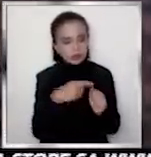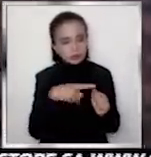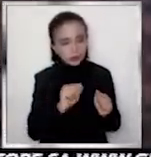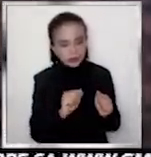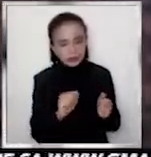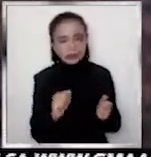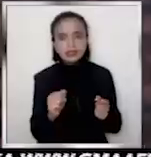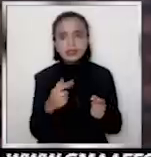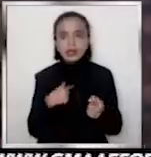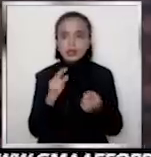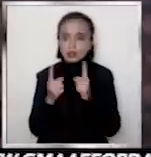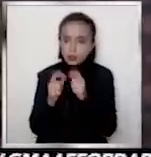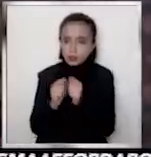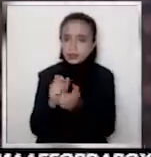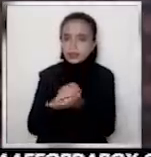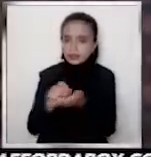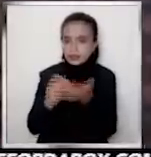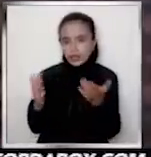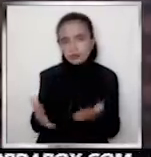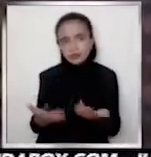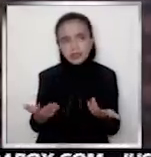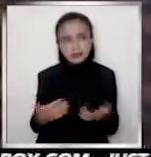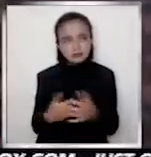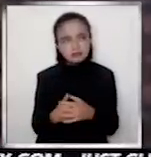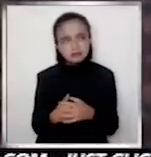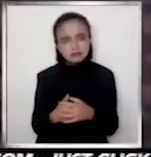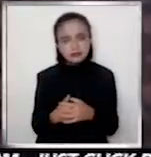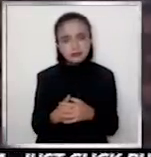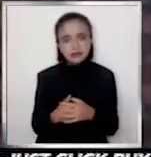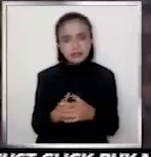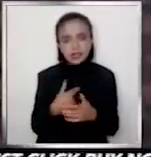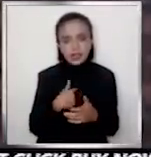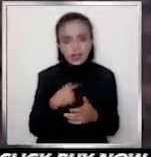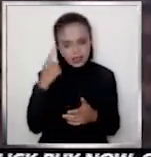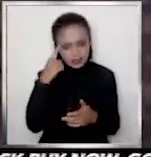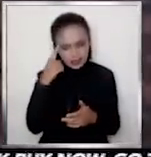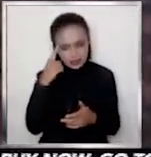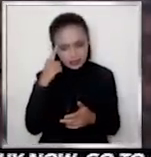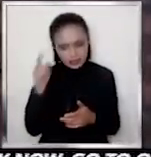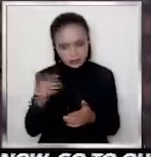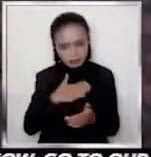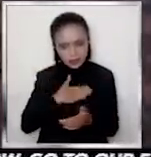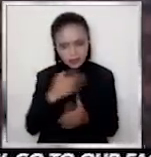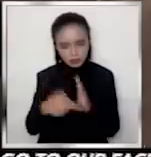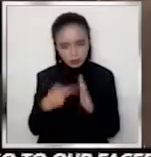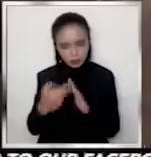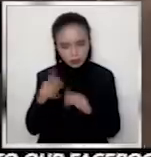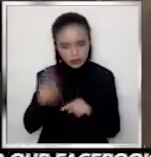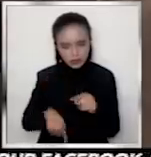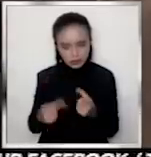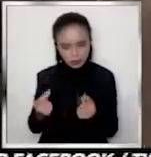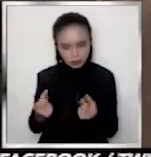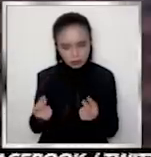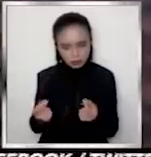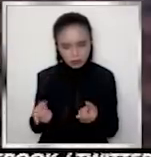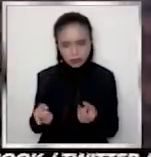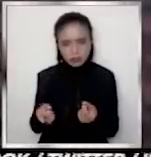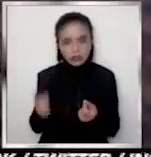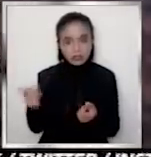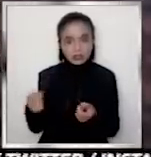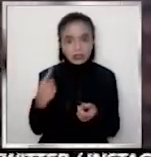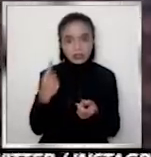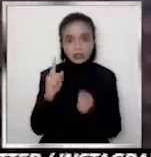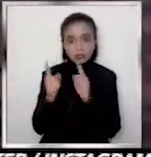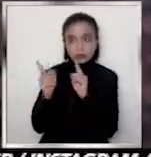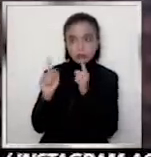the writers and be like, sa tingin ko po, hindi sasabihin ng character ko to. Hindi gagawin ng character ko to. They would talk to me, talk